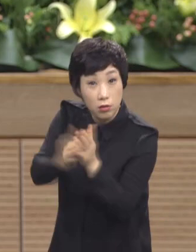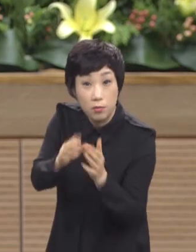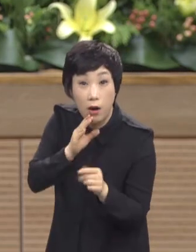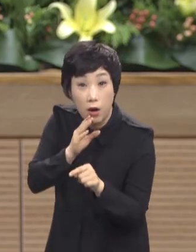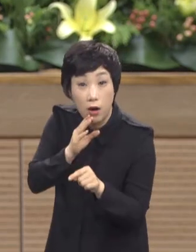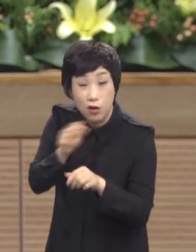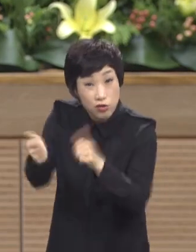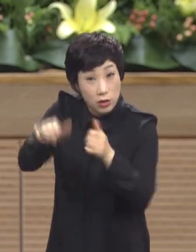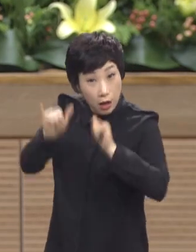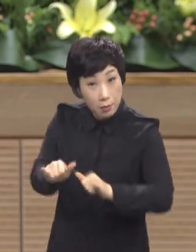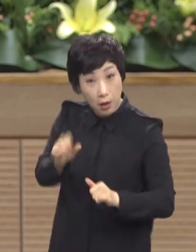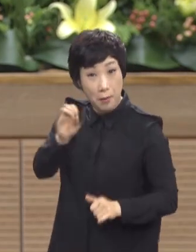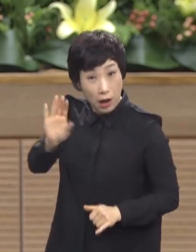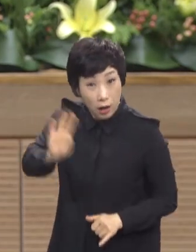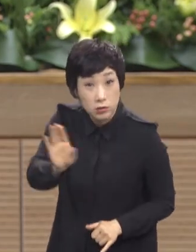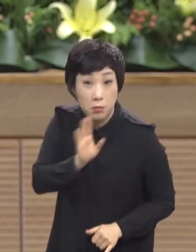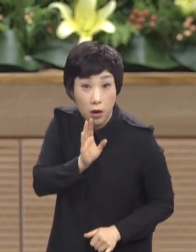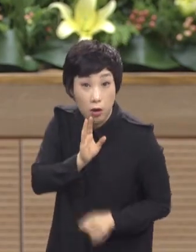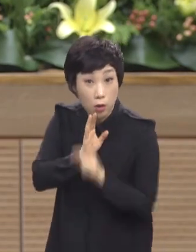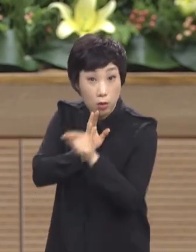딱 끊어서 죽는다고 했지.